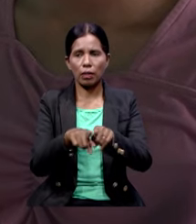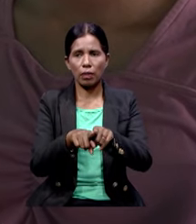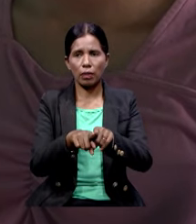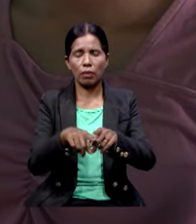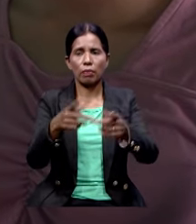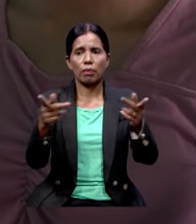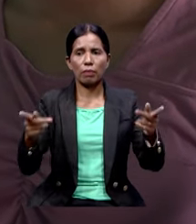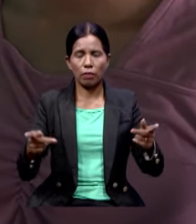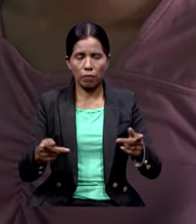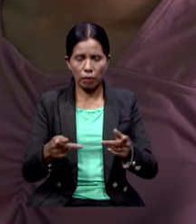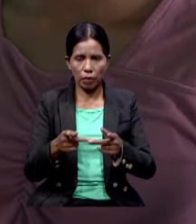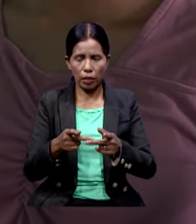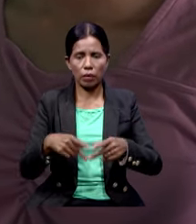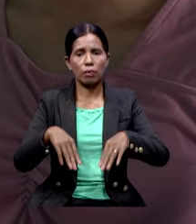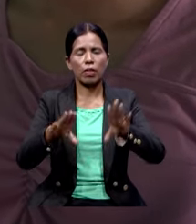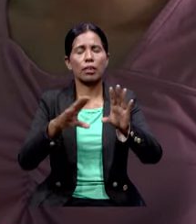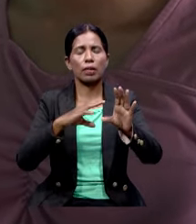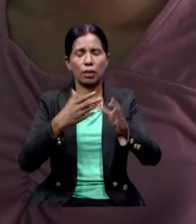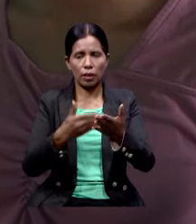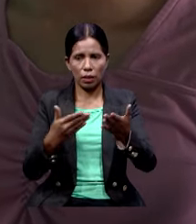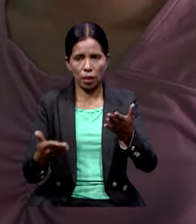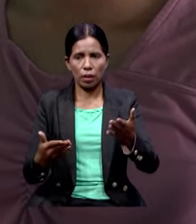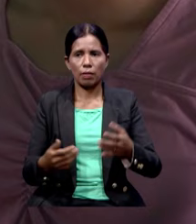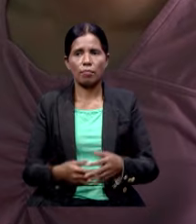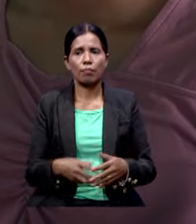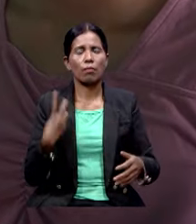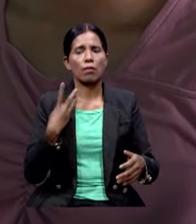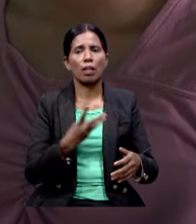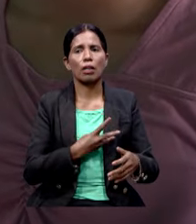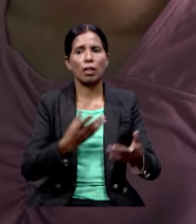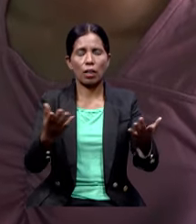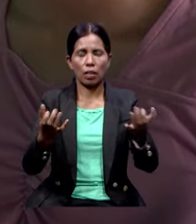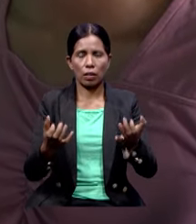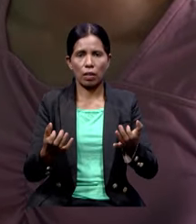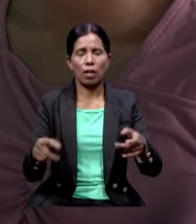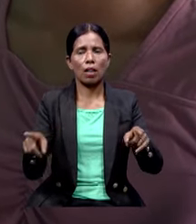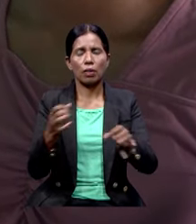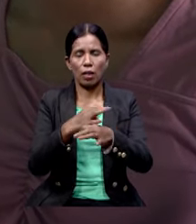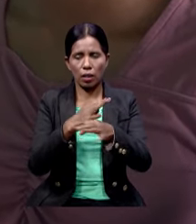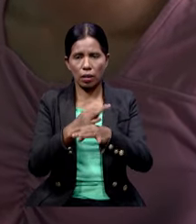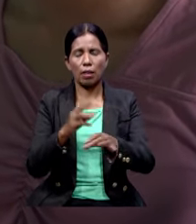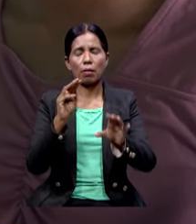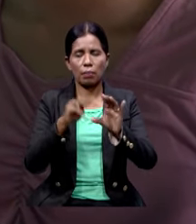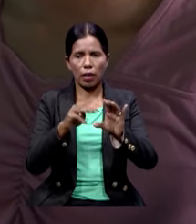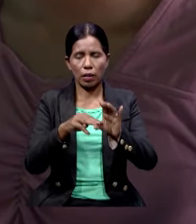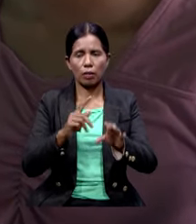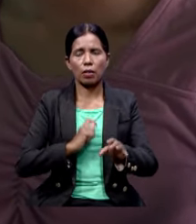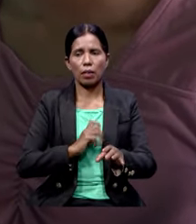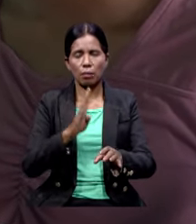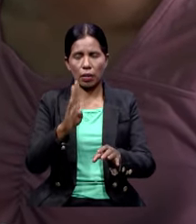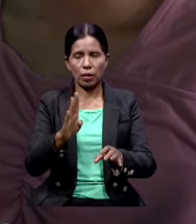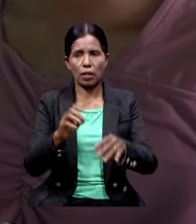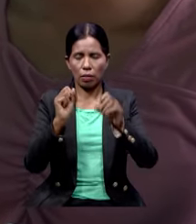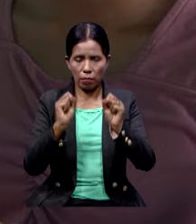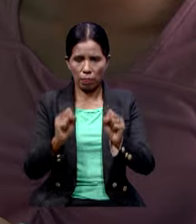sentru komersial ita. Ita karaka revitaliza merkado taibesi para nune bele